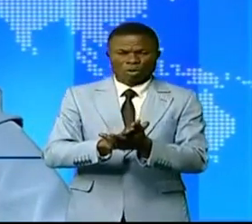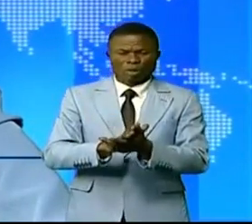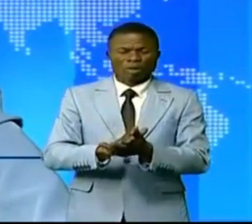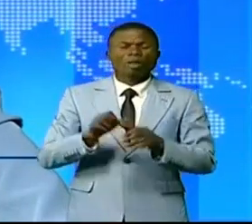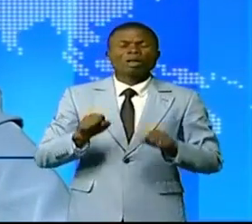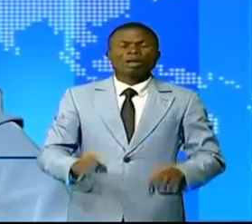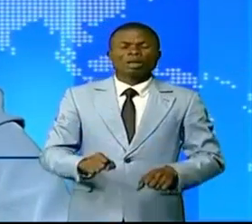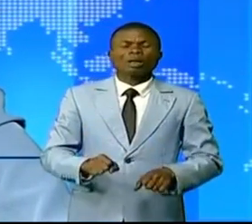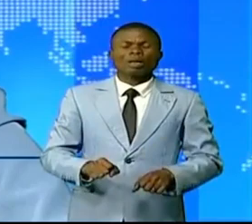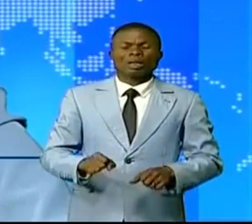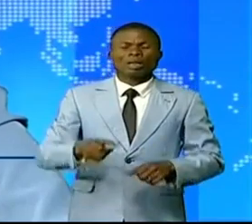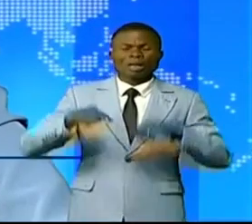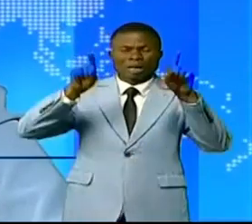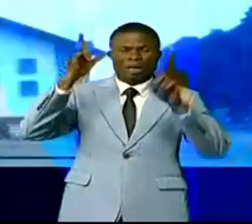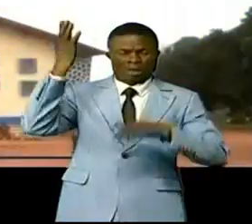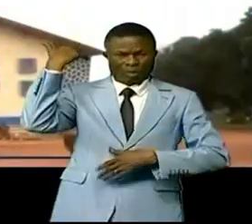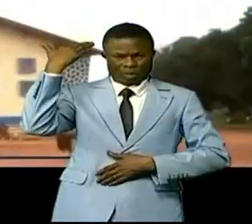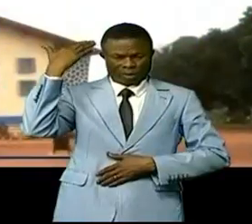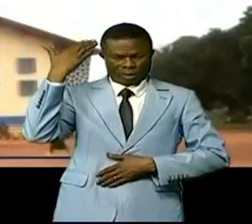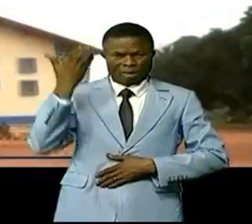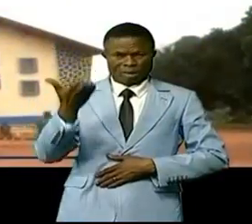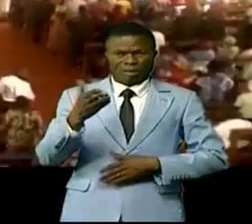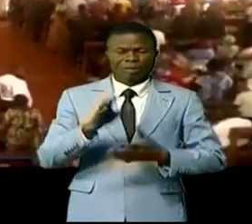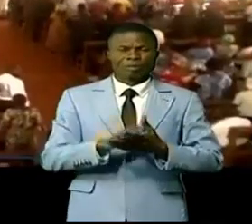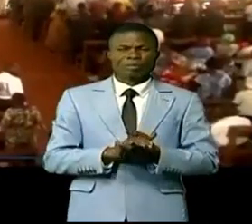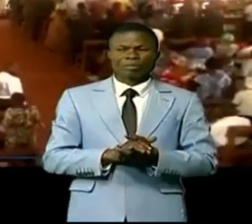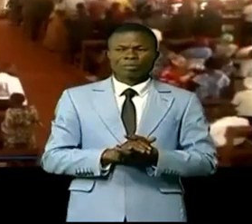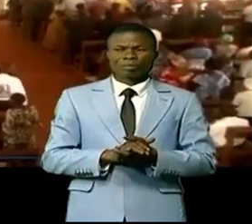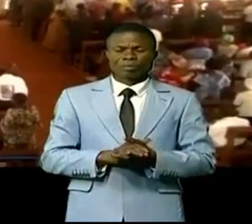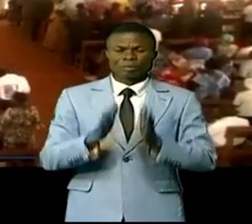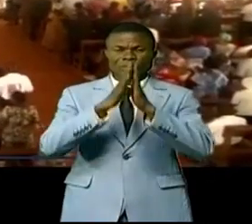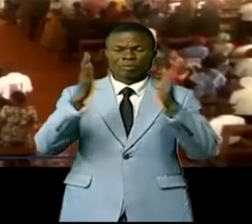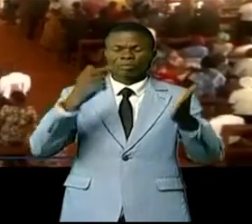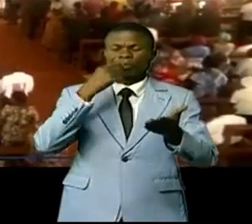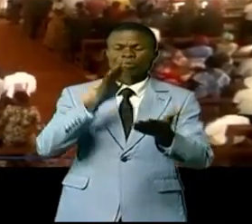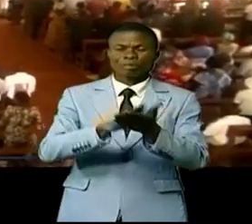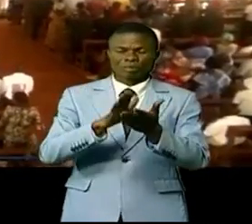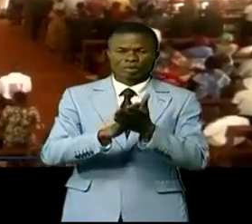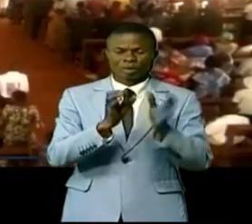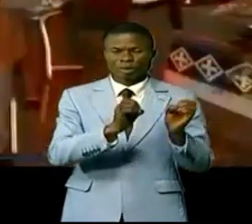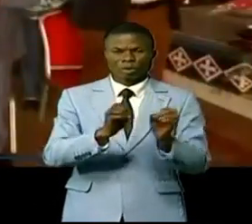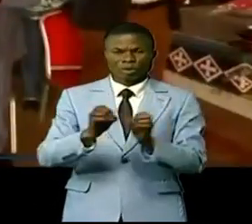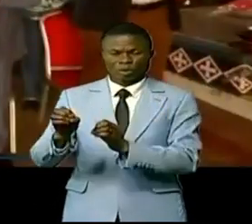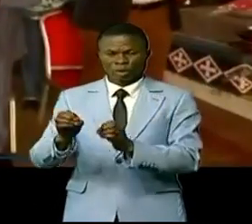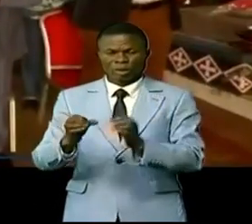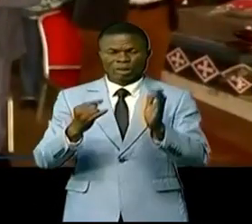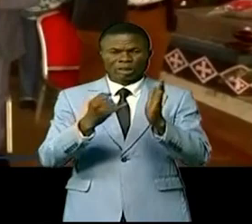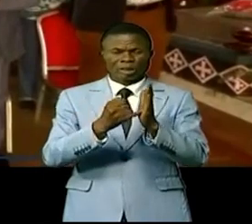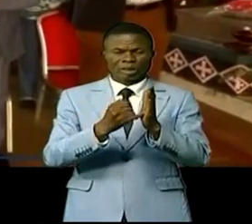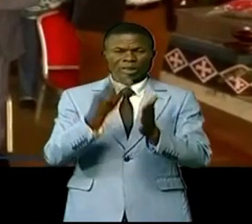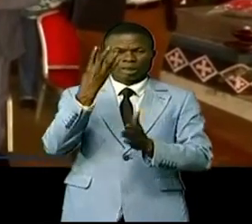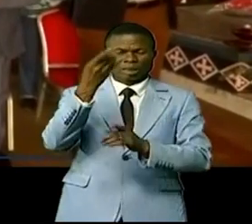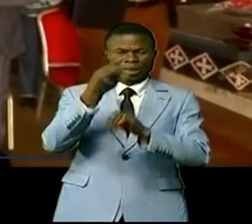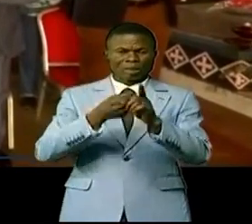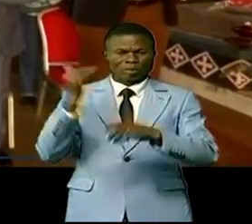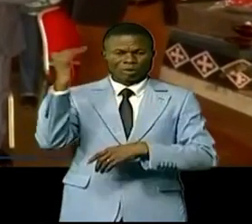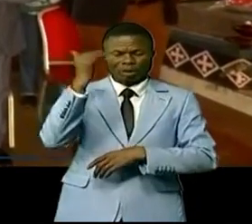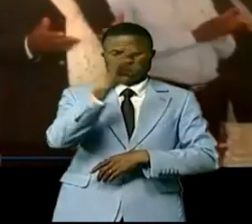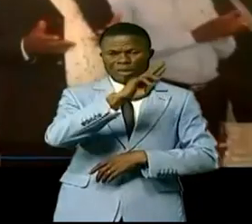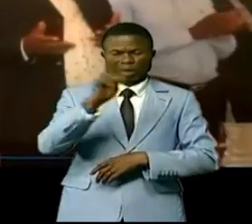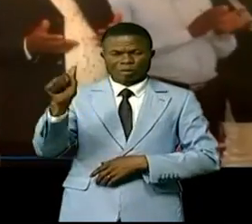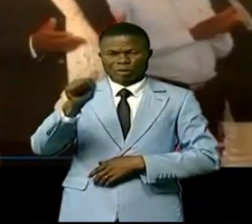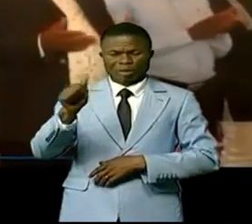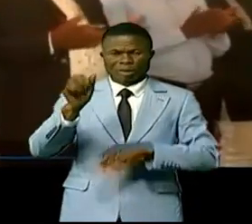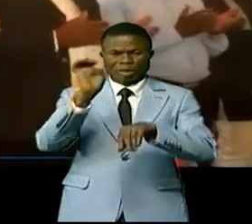Kisanga, décédé l'année dernière. Une messe d'action de grâce a été organisée ce samedi 4 décembre 2021 à